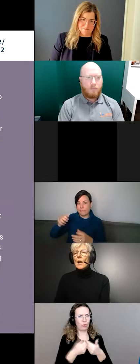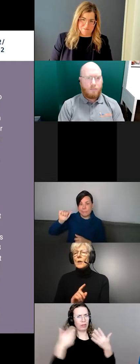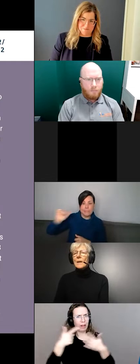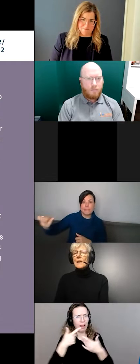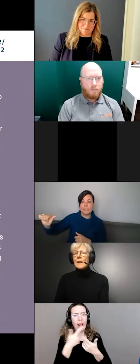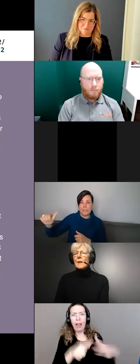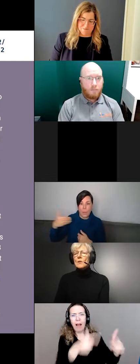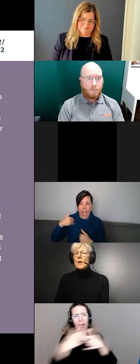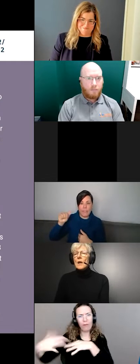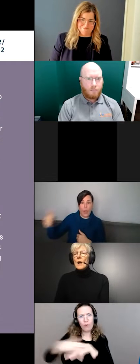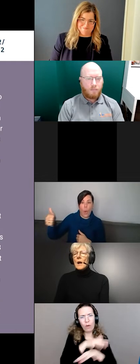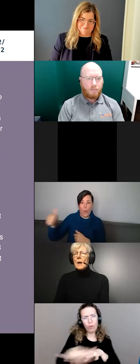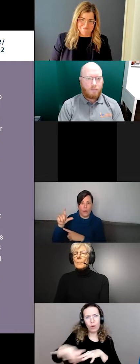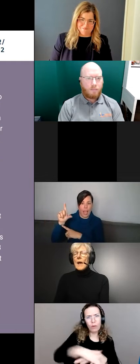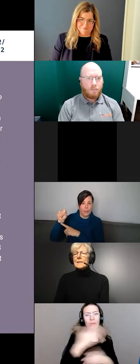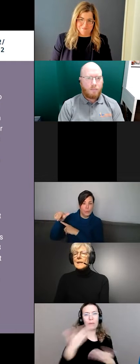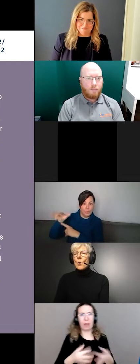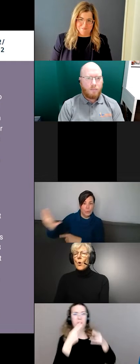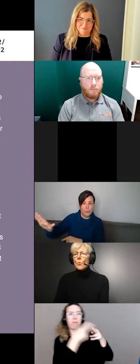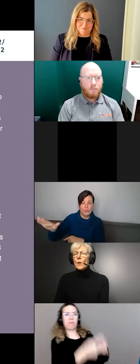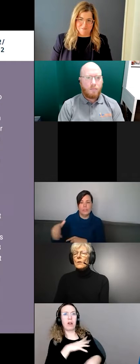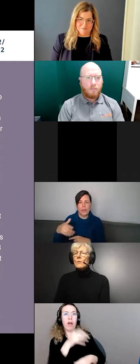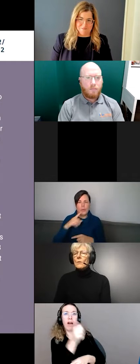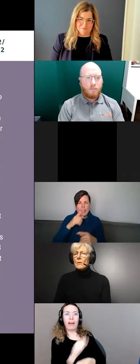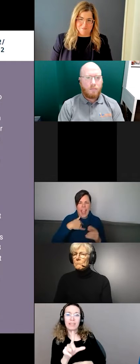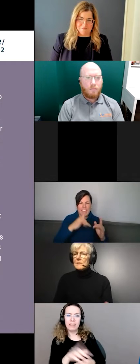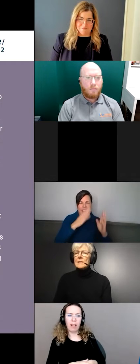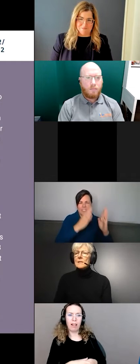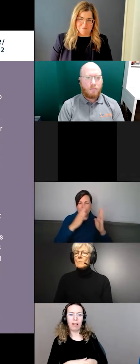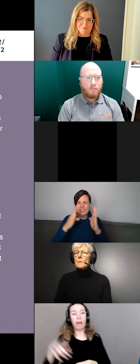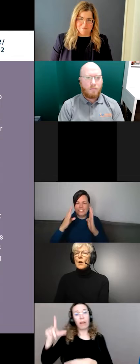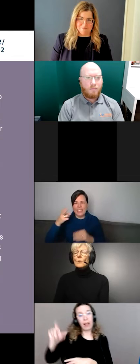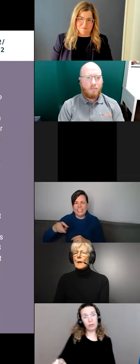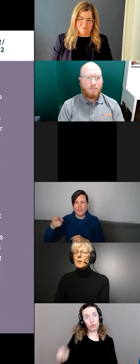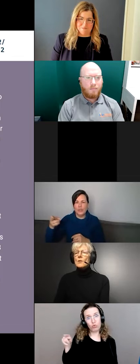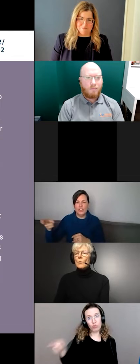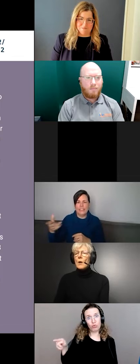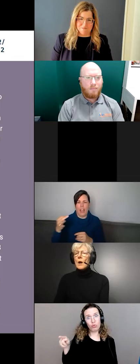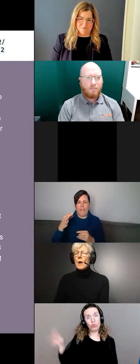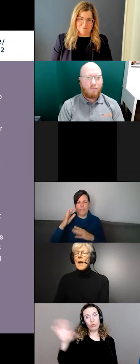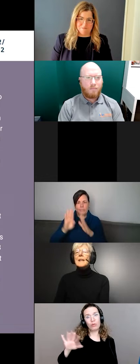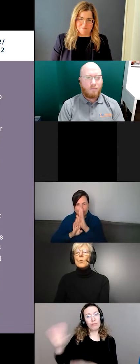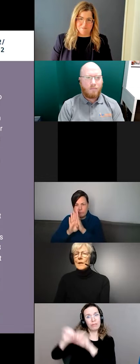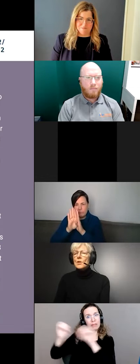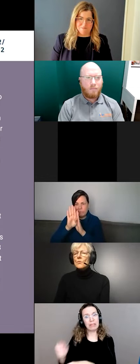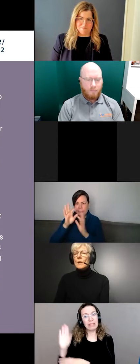sont influencées et ont créé ce qu'on connaît maintenant comme ISL. Maintenant, la langue des signes du